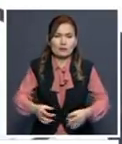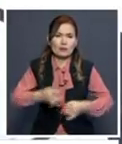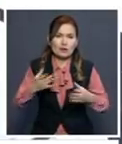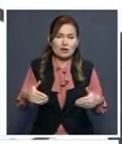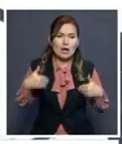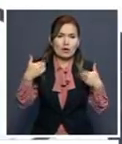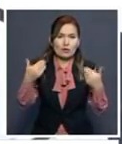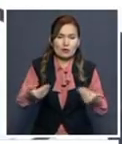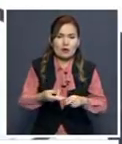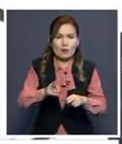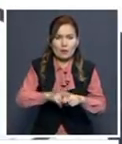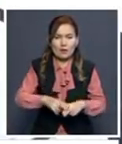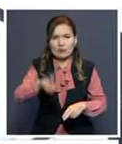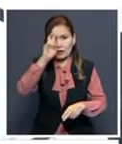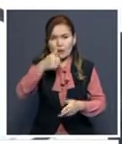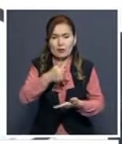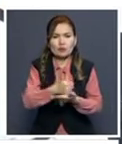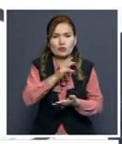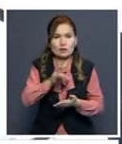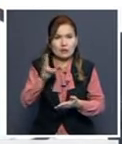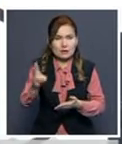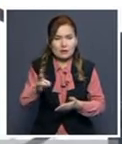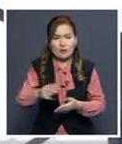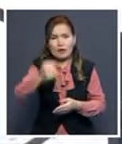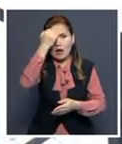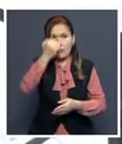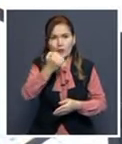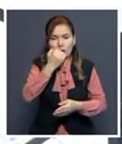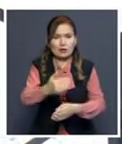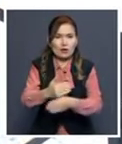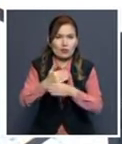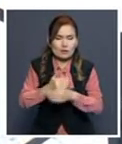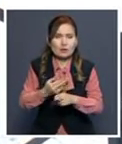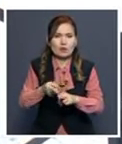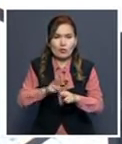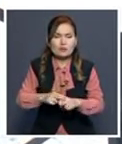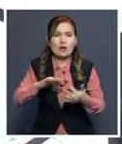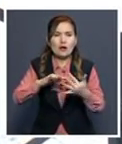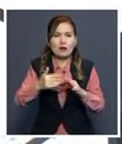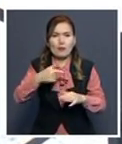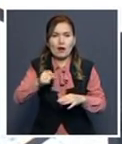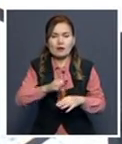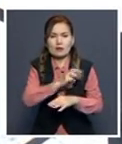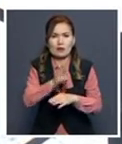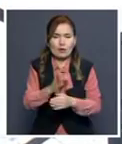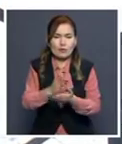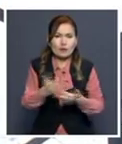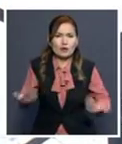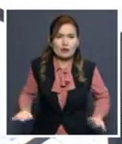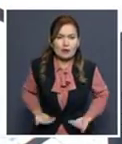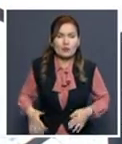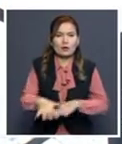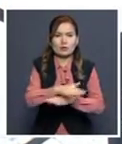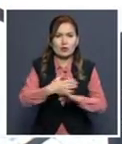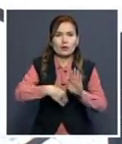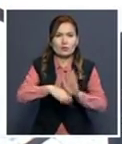сол елбасының тікелей қамқорлығының арқасында осындай біз жетістікке жетіп отырмыз. Бұның бәрі халықтың, тұрғындардың әл-ауқатын